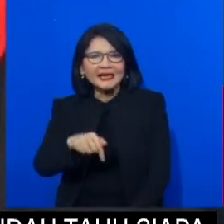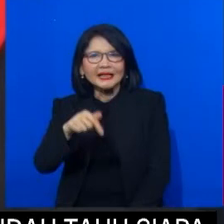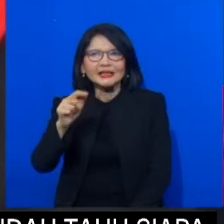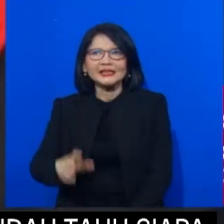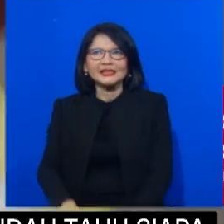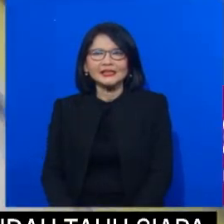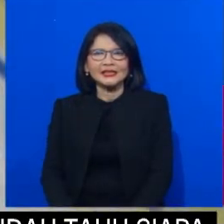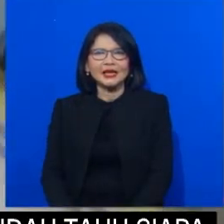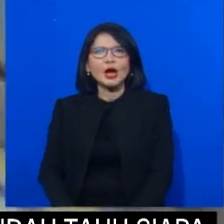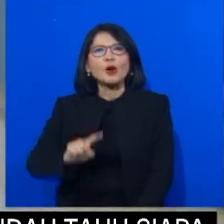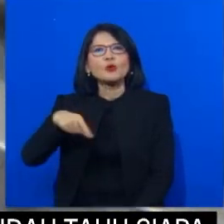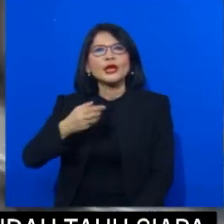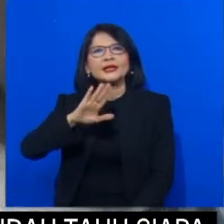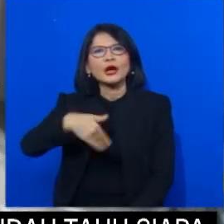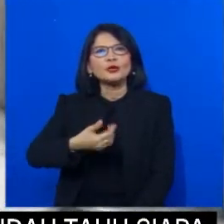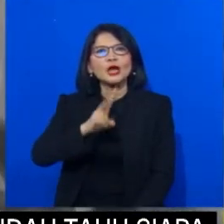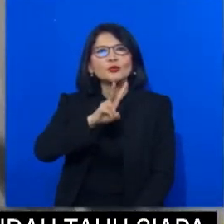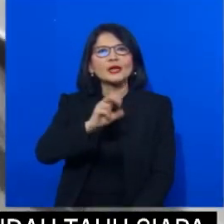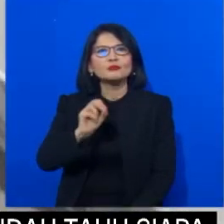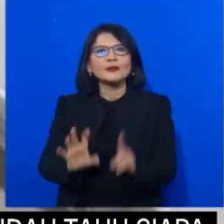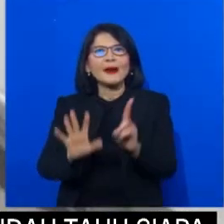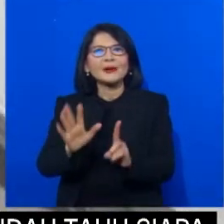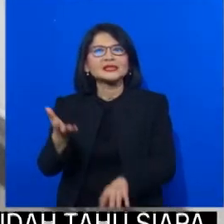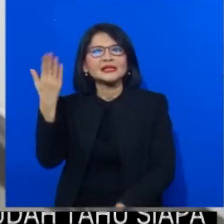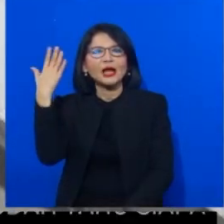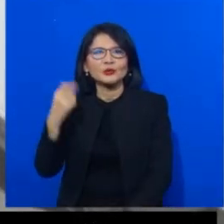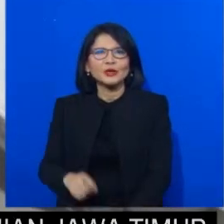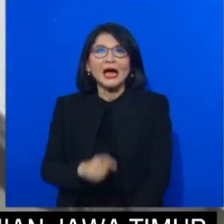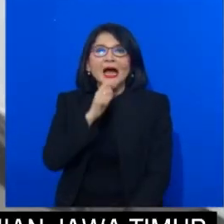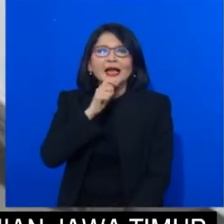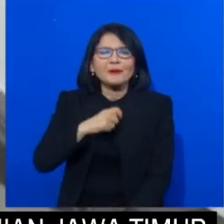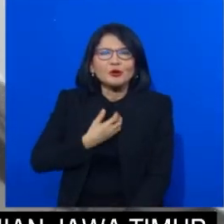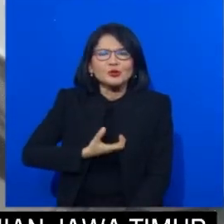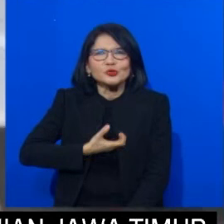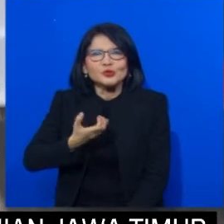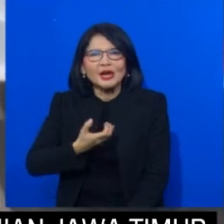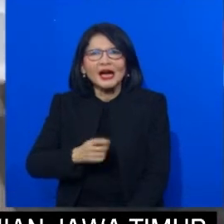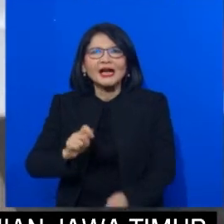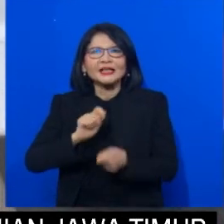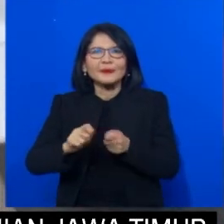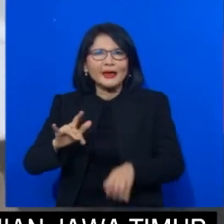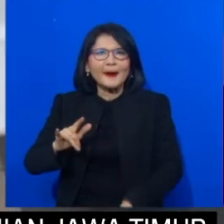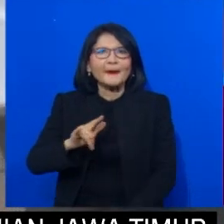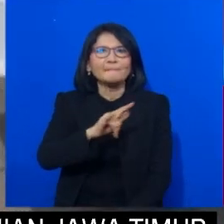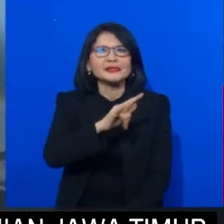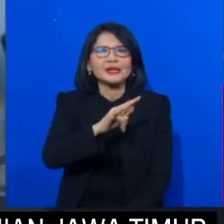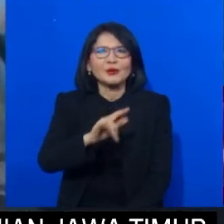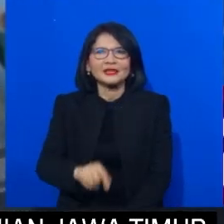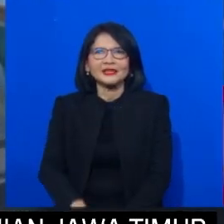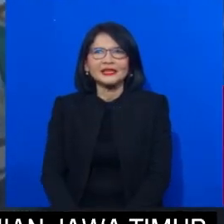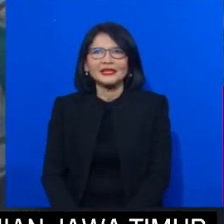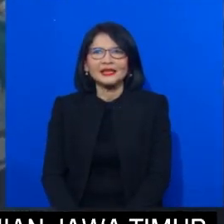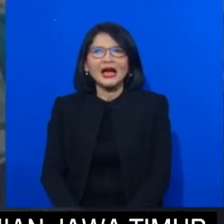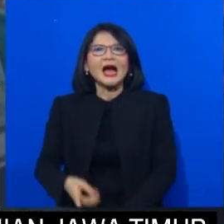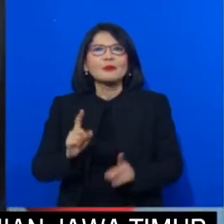Aero Modeling sejak tahun 2015 silam. Ia mengaku lebih suka membuat pesawat custom daripada pabrikan karena jika